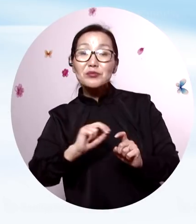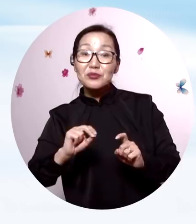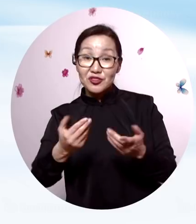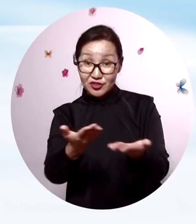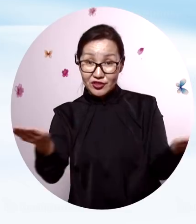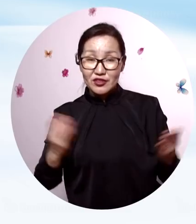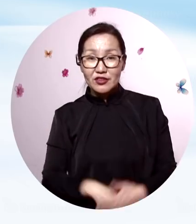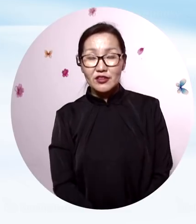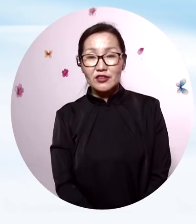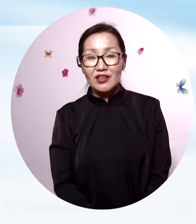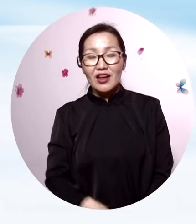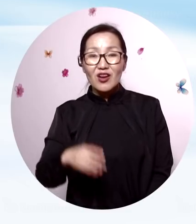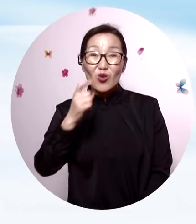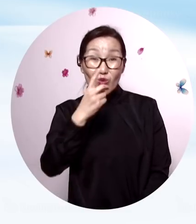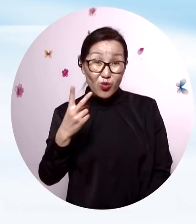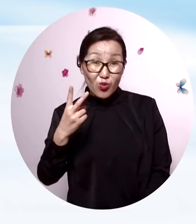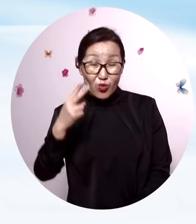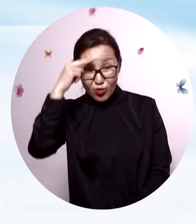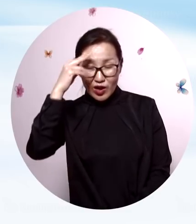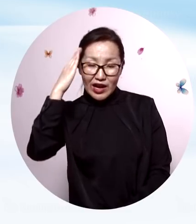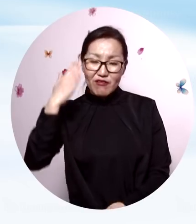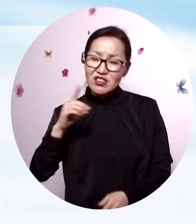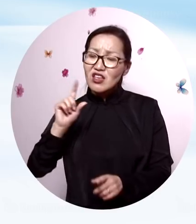Хүү эцэг ихэ хизээ орхин явсан бэ?